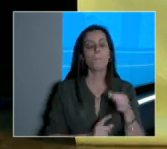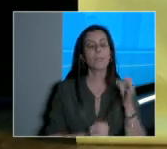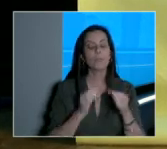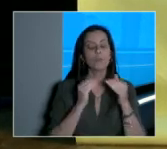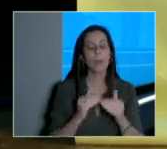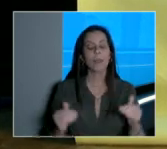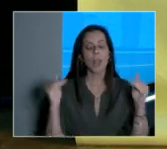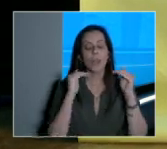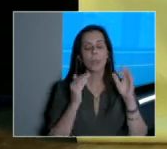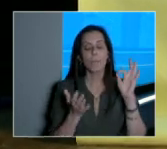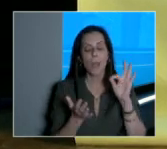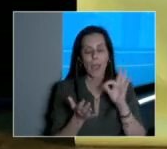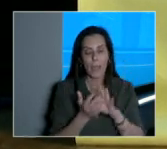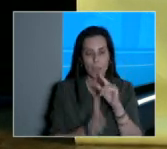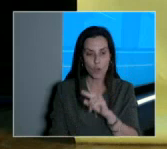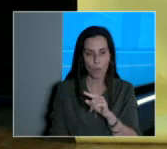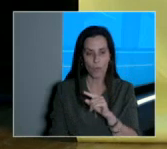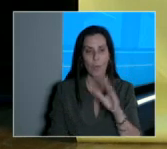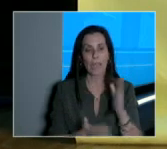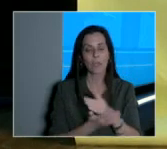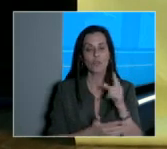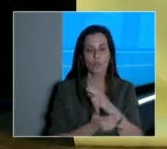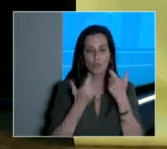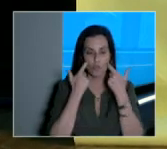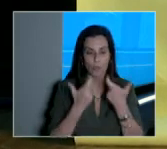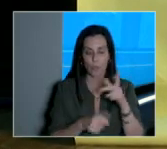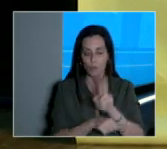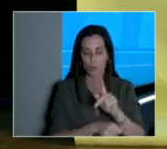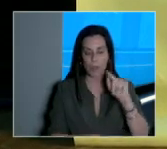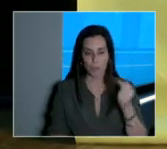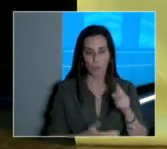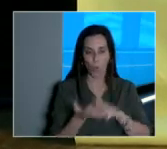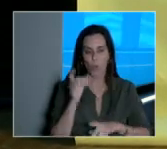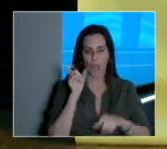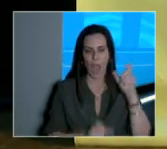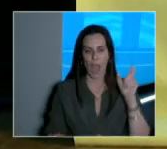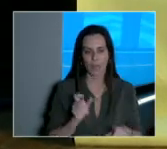המשפט העליון ברגע שהוא לקח לעצמו והחליט שהוא מגן המיעוטים ומגן זכויות האדם,